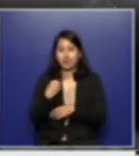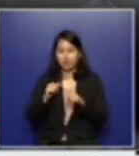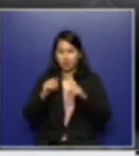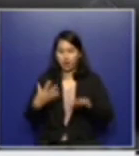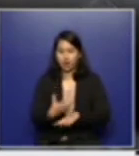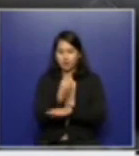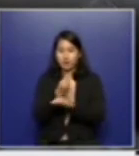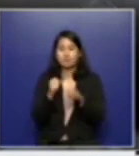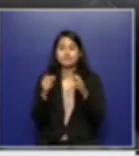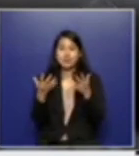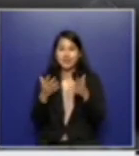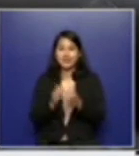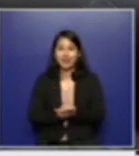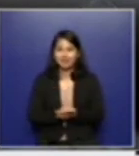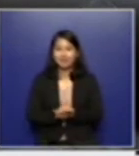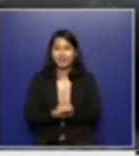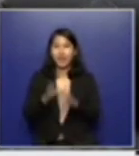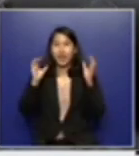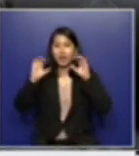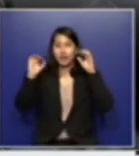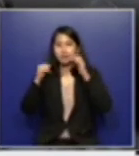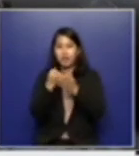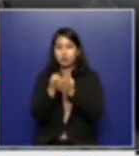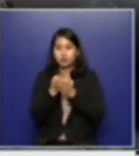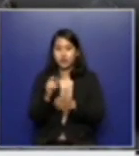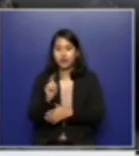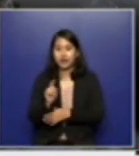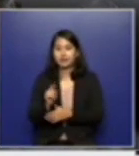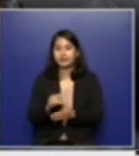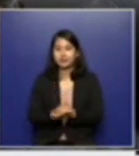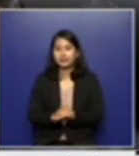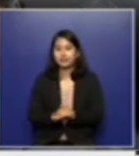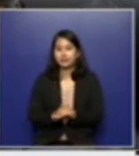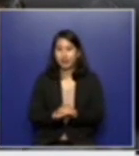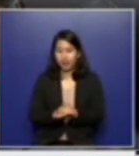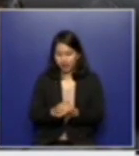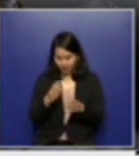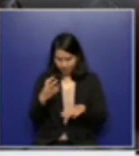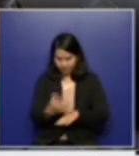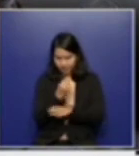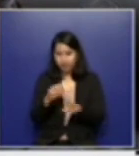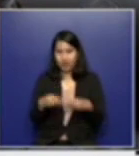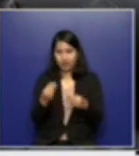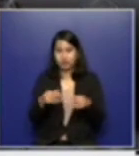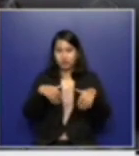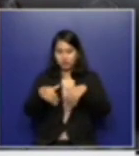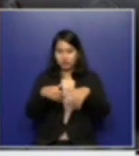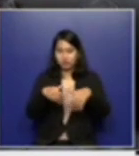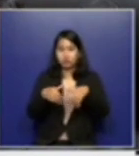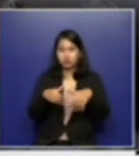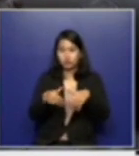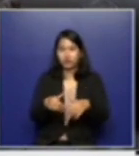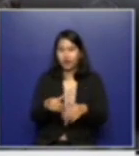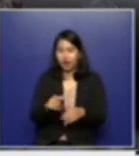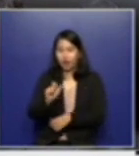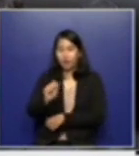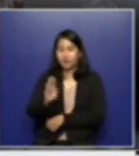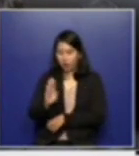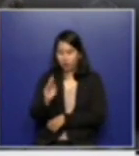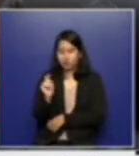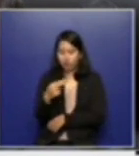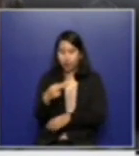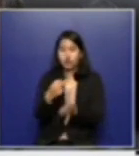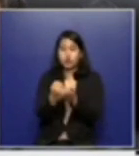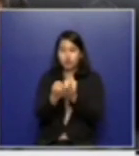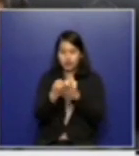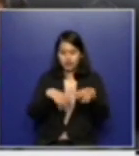าจขอให้รัฐบาลได้โปรดกรุณาได้ให้อำนาจของเขาได้ใช้งบประมาณในส่วนของท้องถิ่นได้เข้ามาช่วยเหลือในการจั